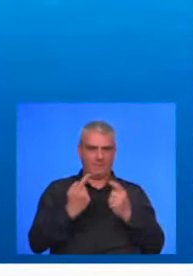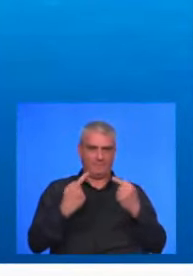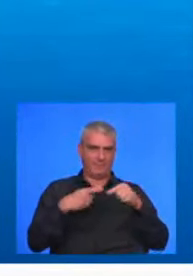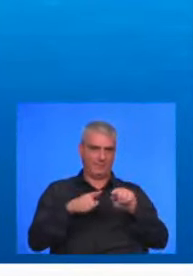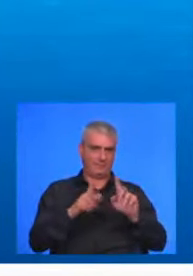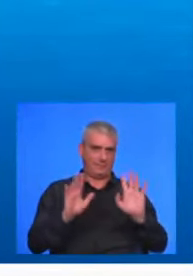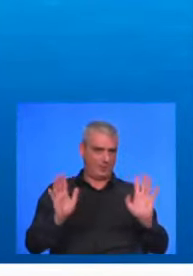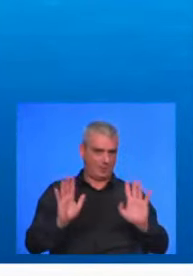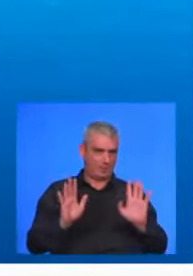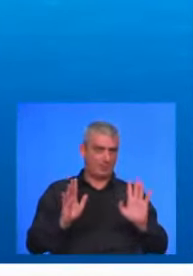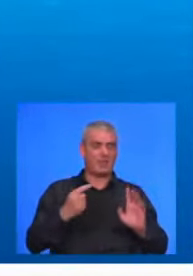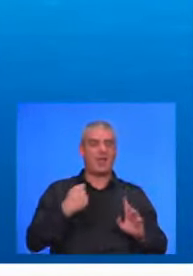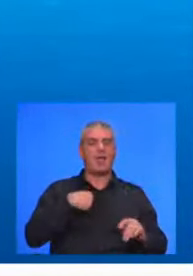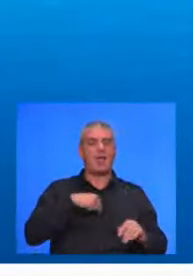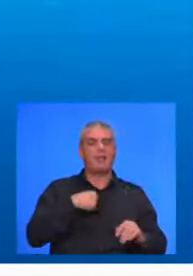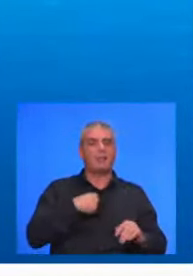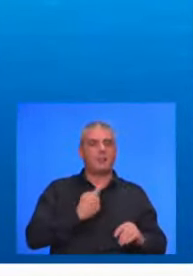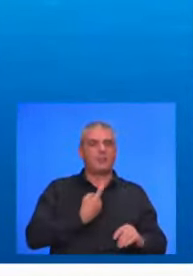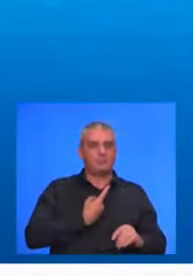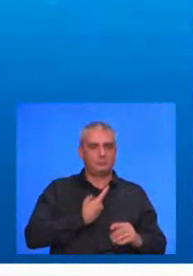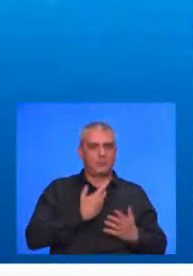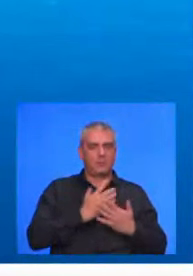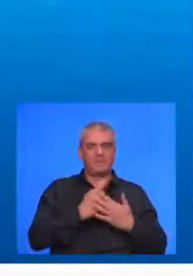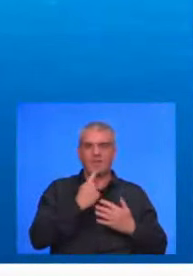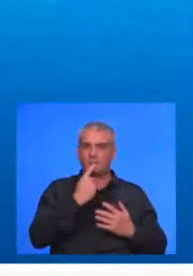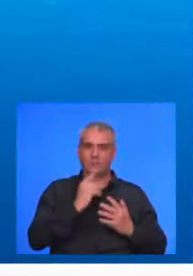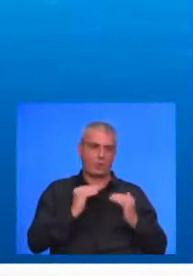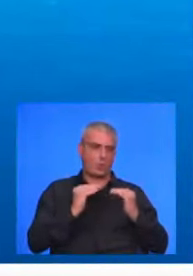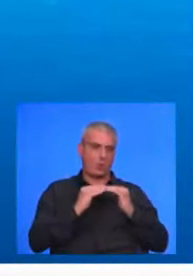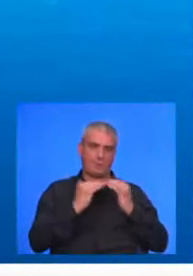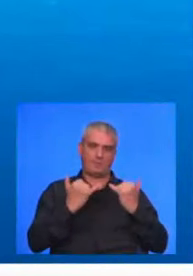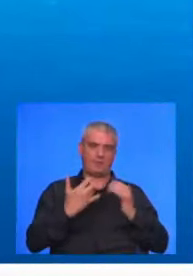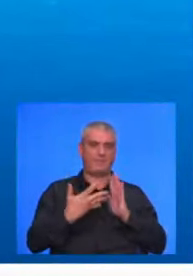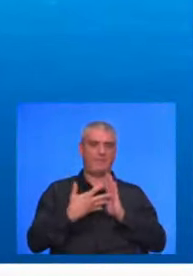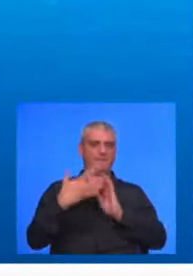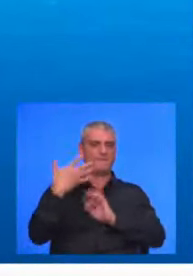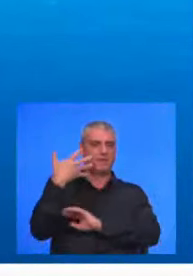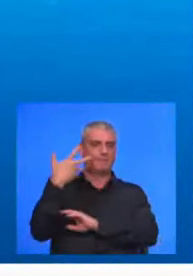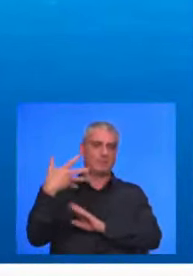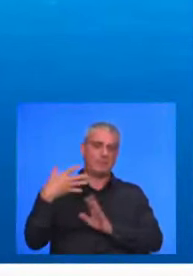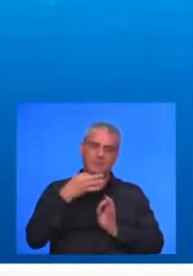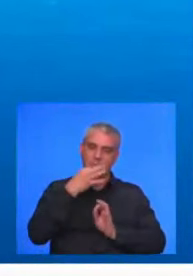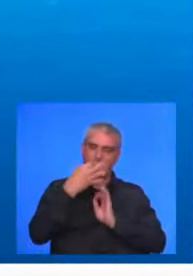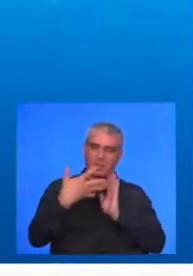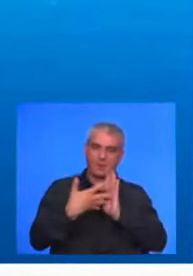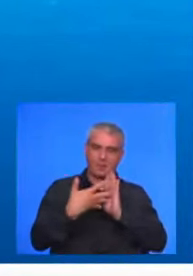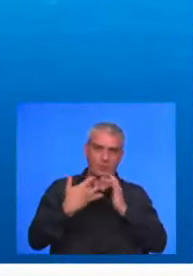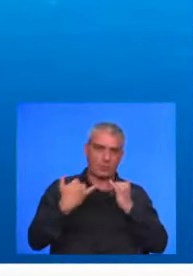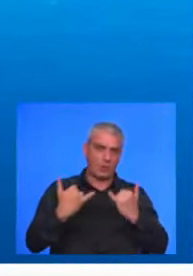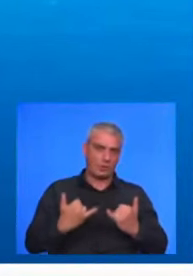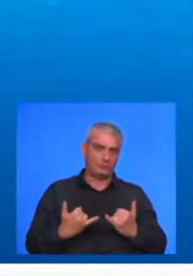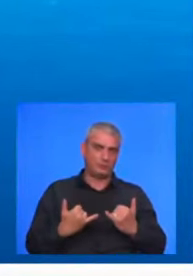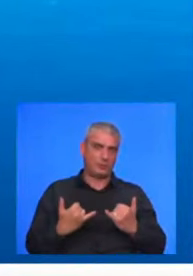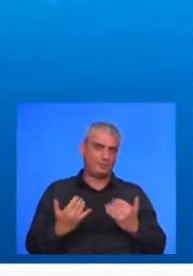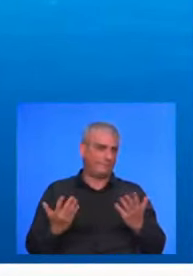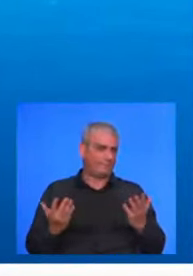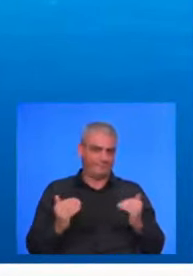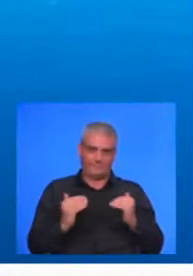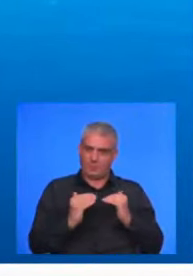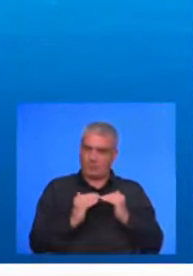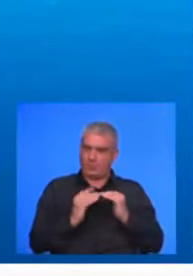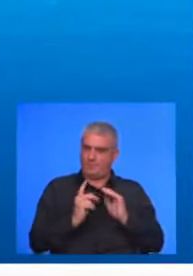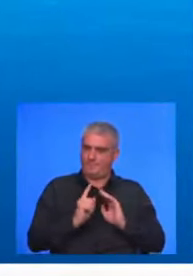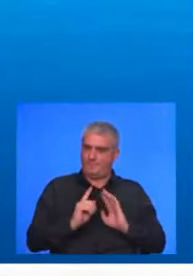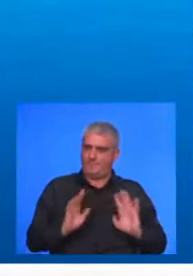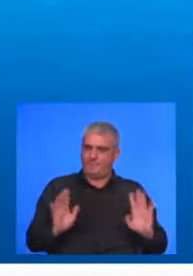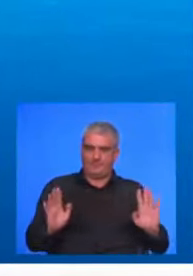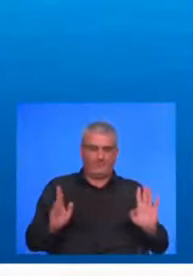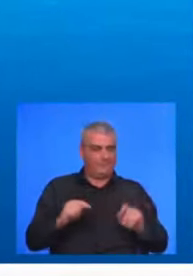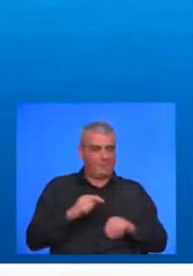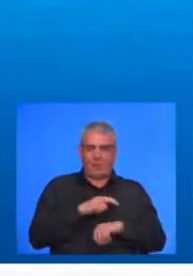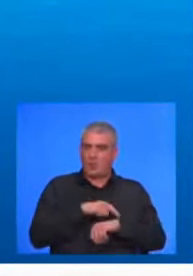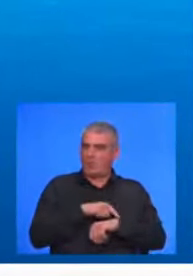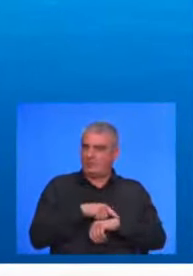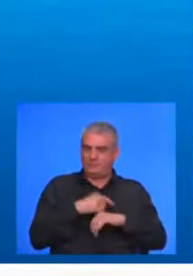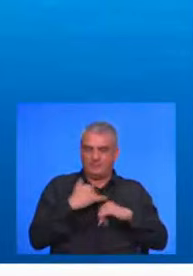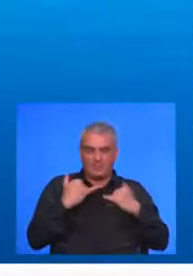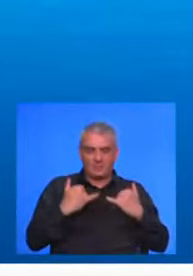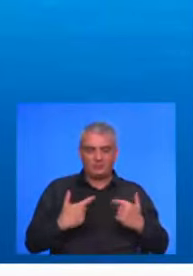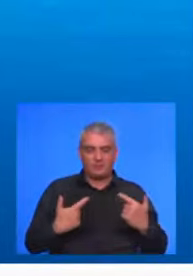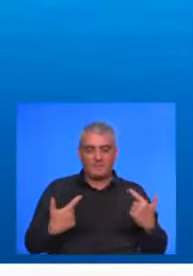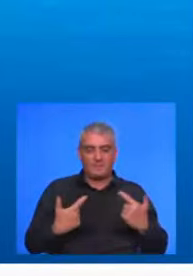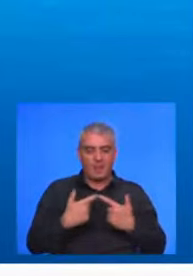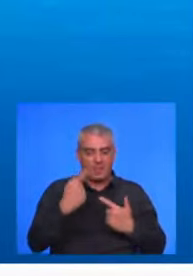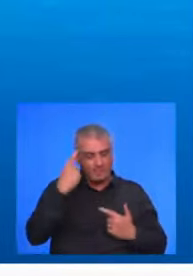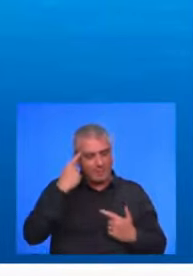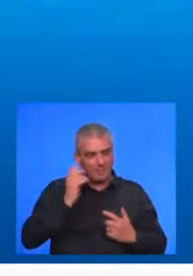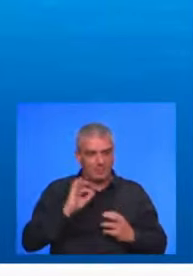אנחנו עצמנו אמרנו שזה לא ראוי שמבקר המדינה יחקור את זה עכשיו, זה לא מתאים, זה לא הזמן. המלחמה לדעתי